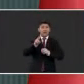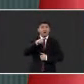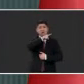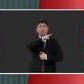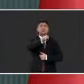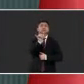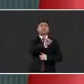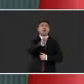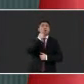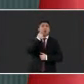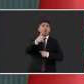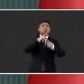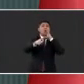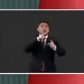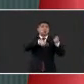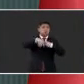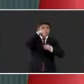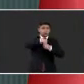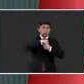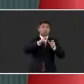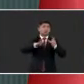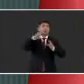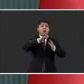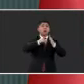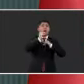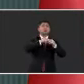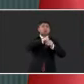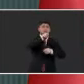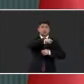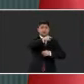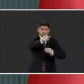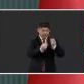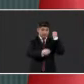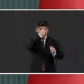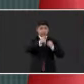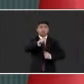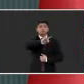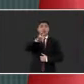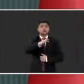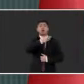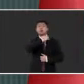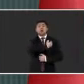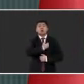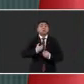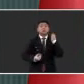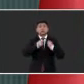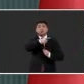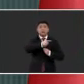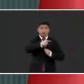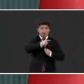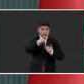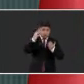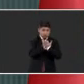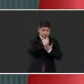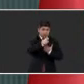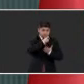kırılgan olan siyasi ve sosyal yapılarının ortaya çıkacak işsizlik krizinin altından kalkıp kalkamayacağı